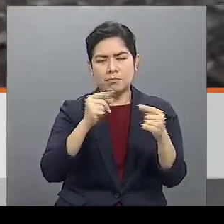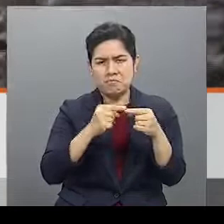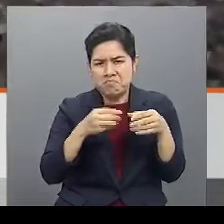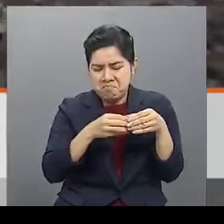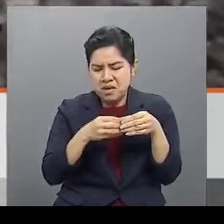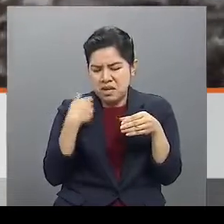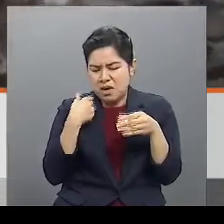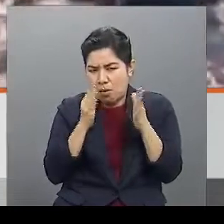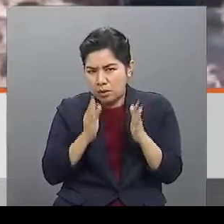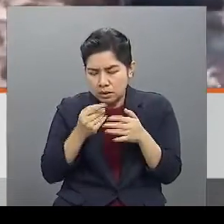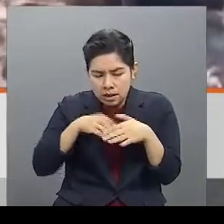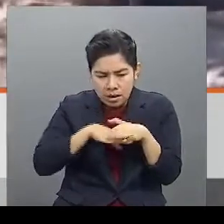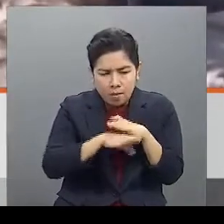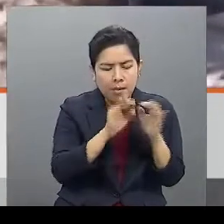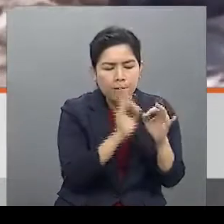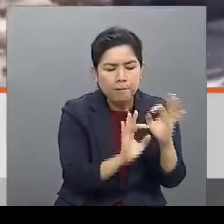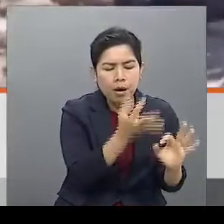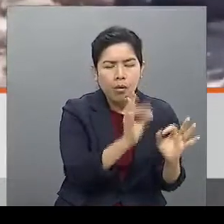ป่าเพื่อหาของป่าค่ะ